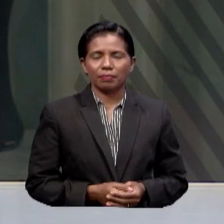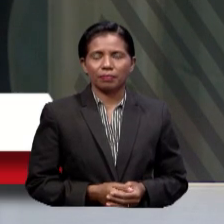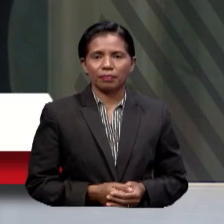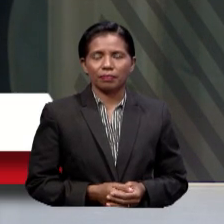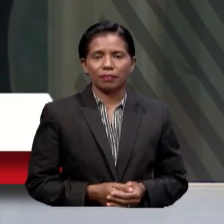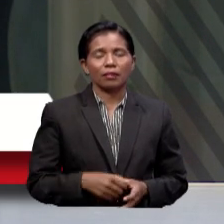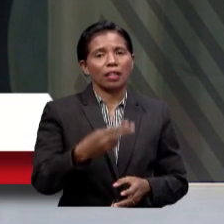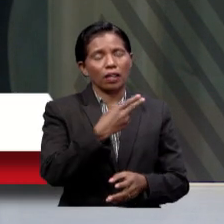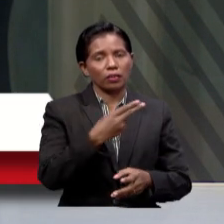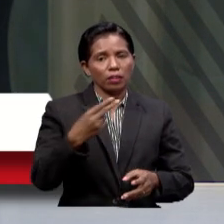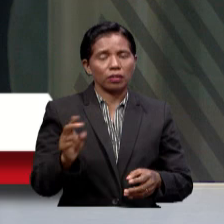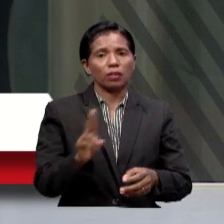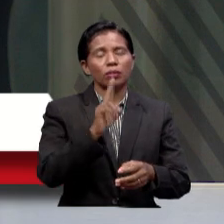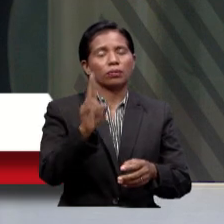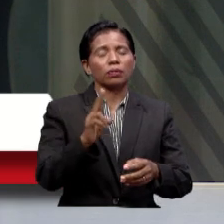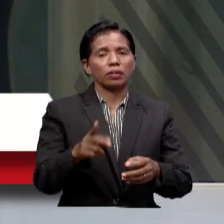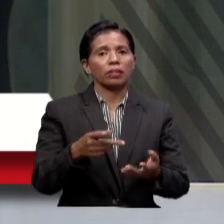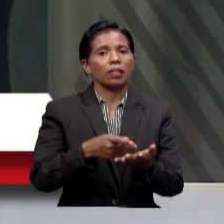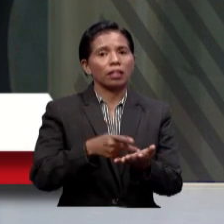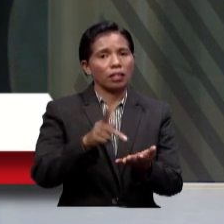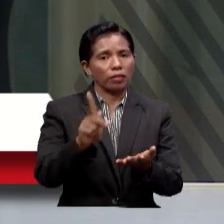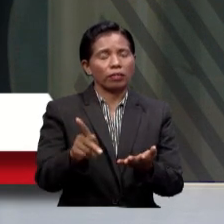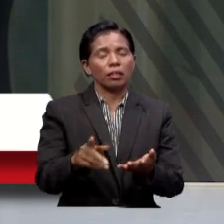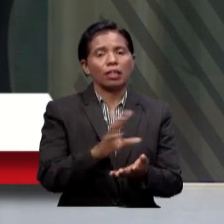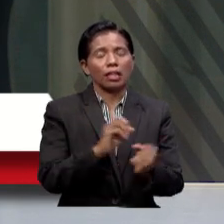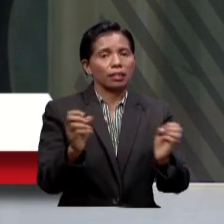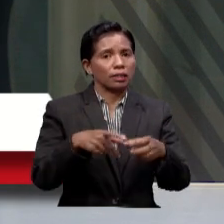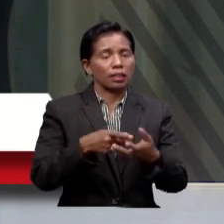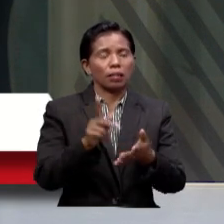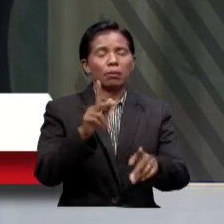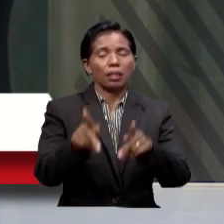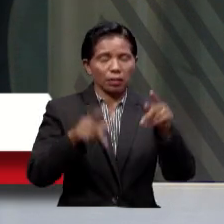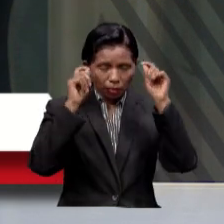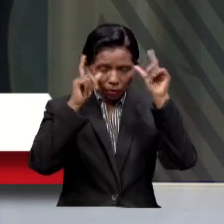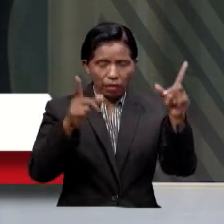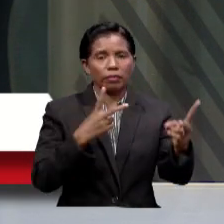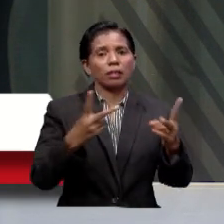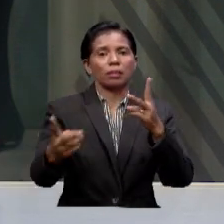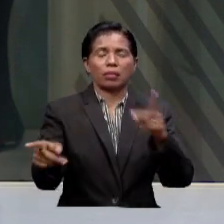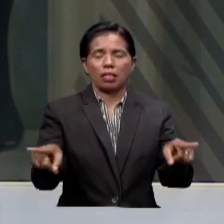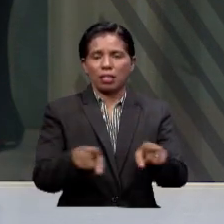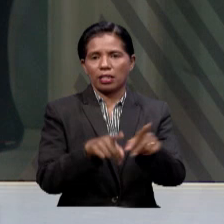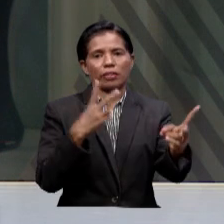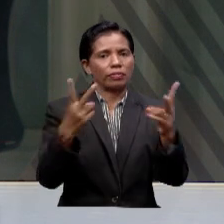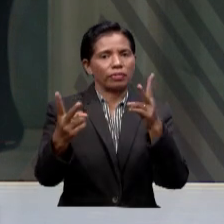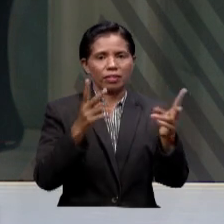Indonesia se aplica visto livre ba Timor-Leste, mai be validate ba viajeng hanesan